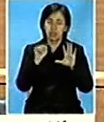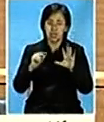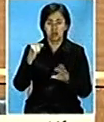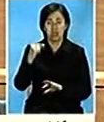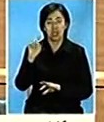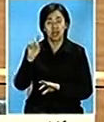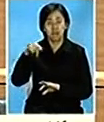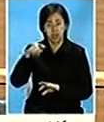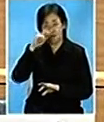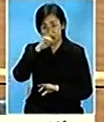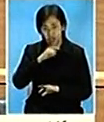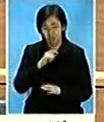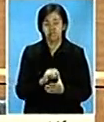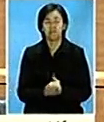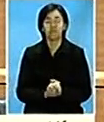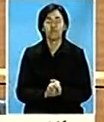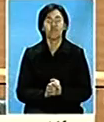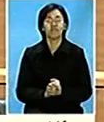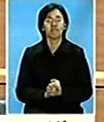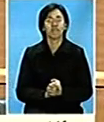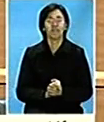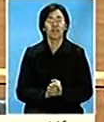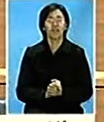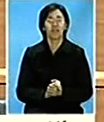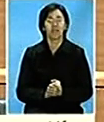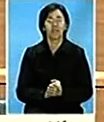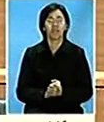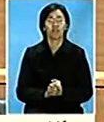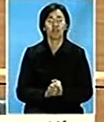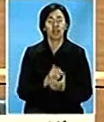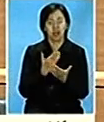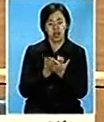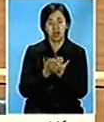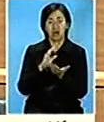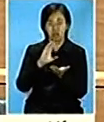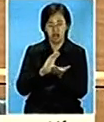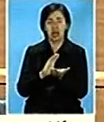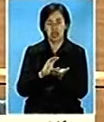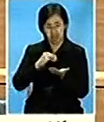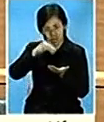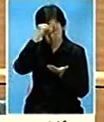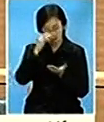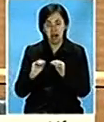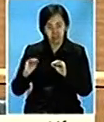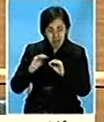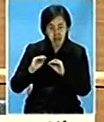ครับเรามีแนวโน้มที่งบประมาณด้านนี้ก็จะสูงขึ้นอีกเรื่อยๆ